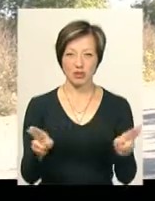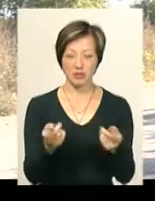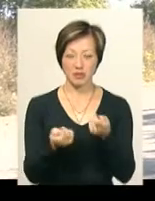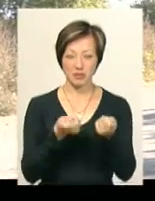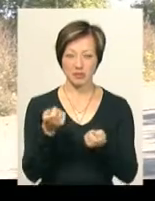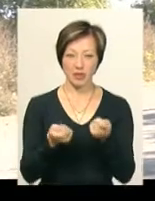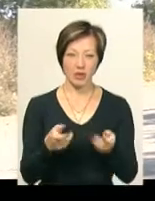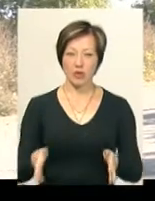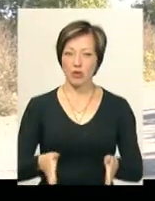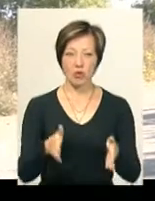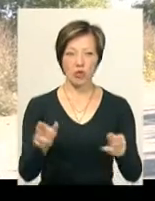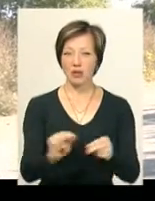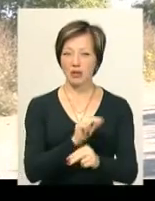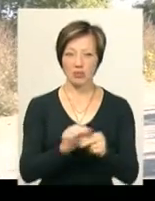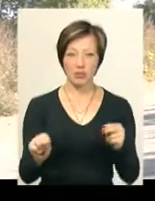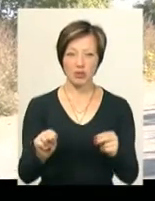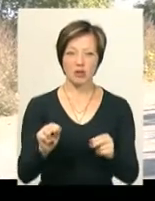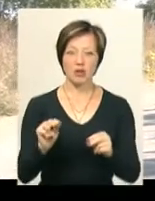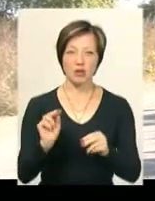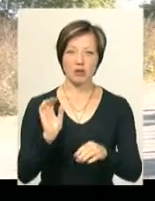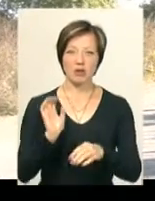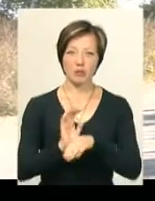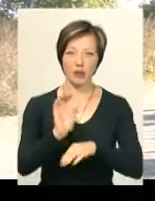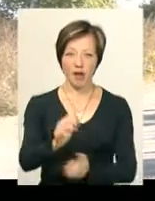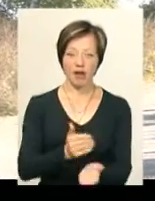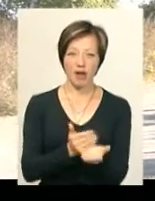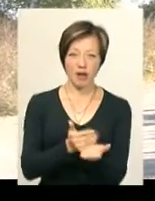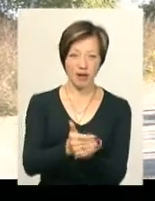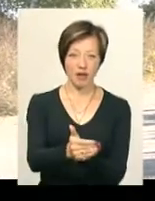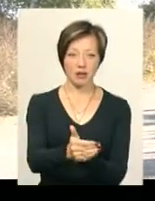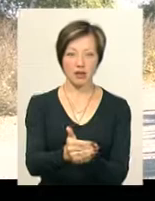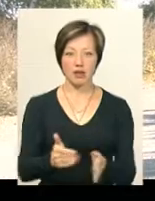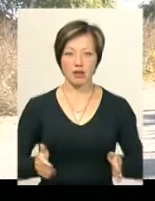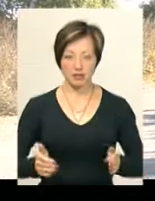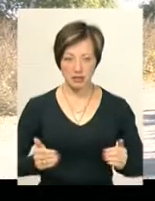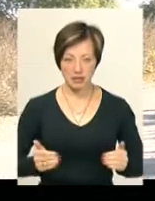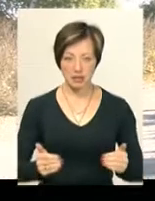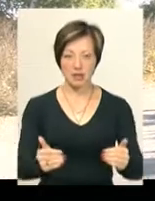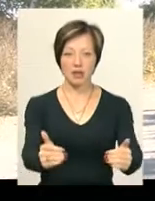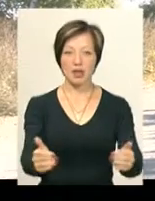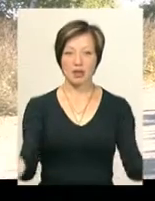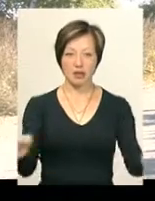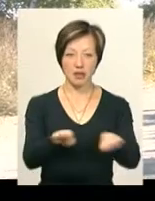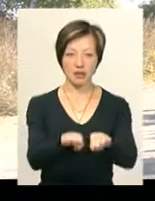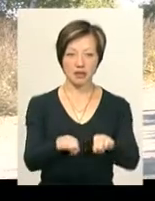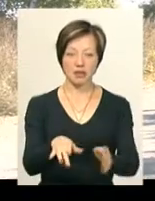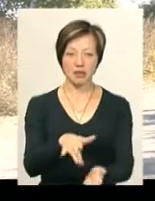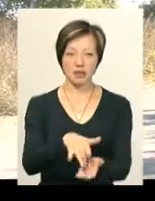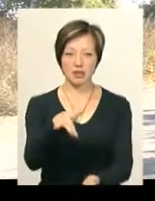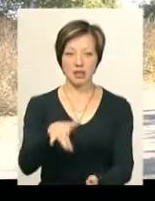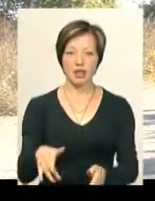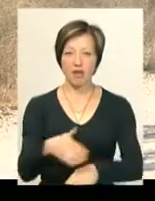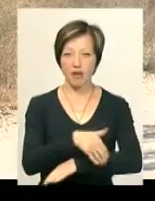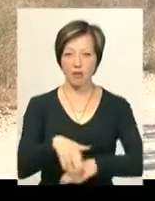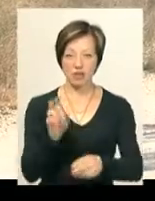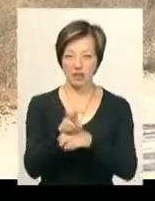вони дорогу не латають, вони пускають грейдера. По боках грейдер здирає на середину, на подвірі зайти